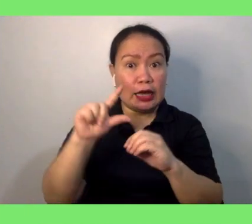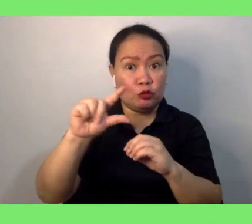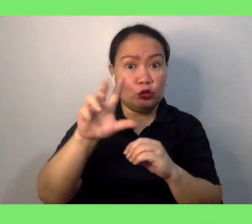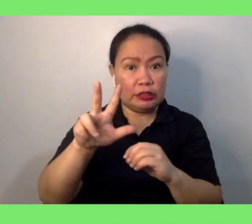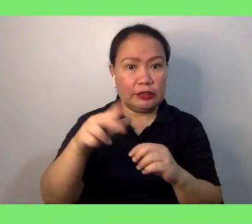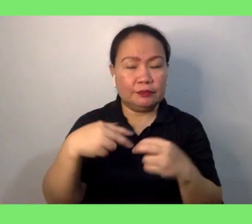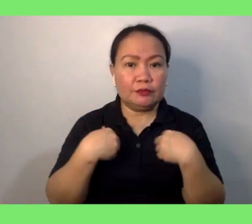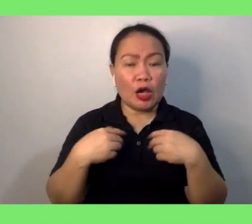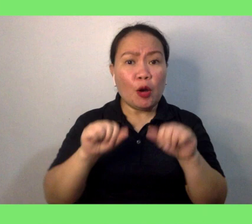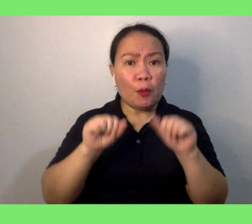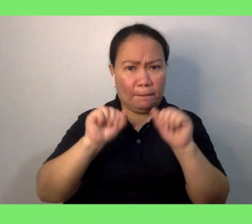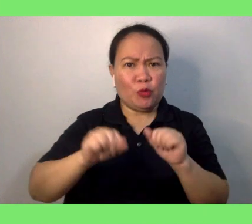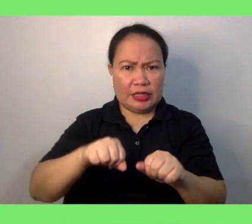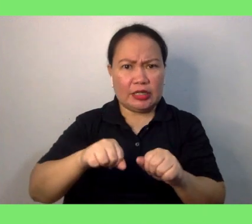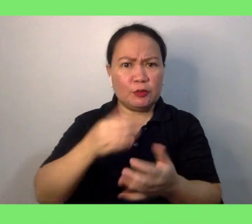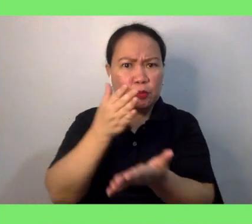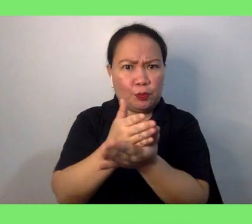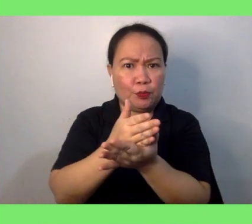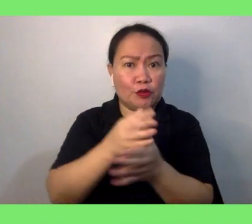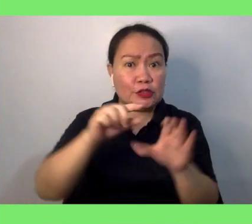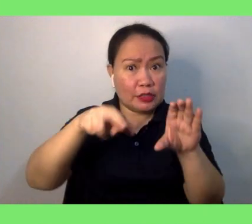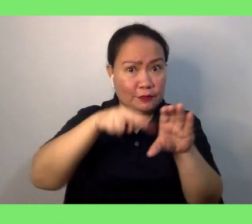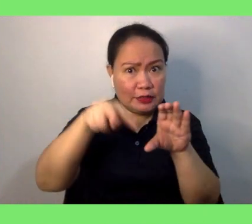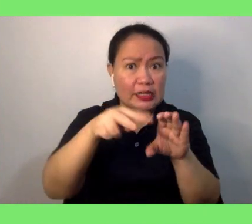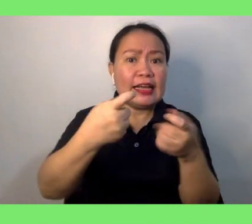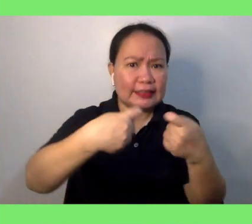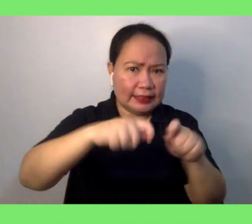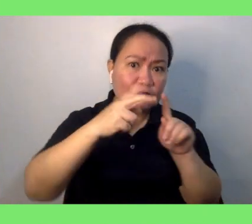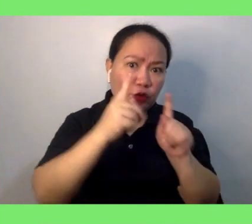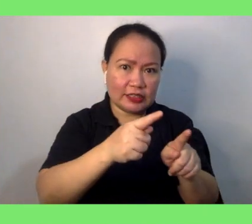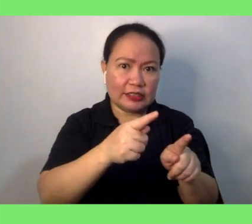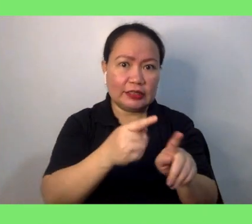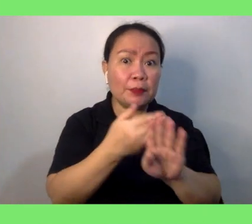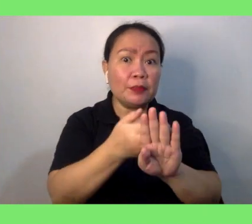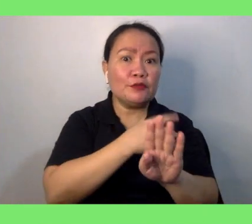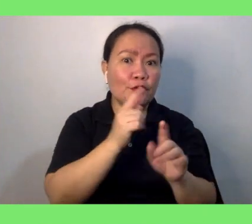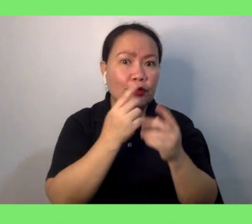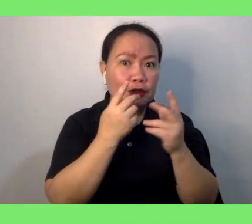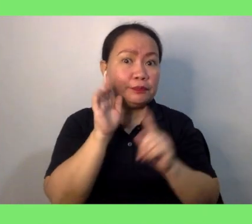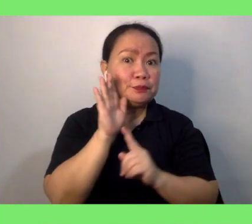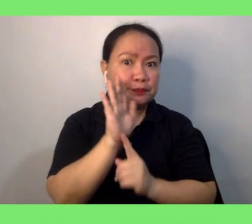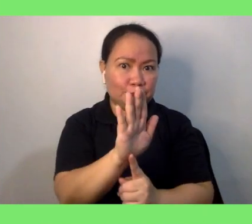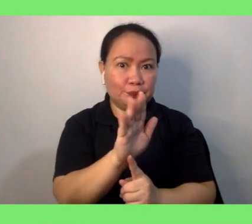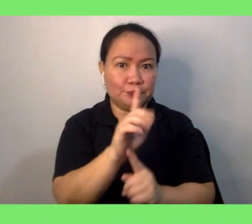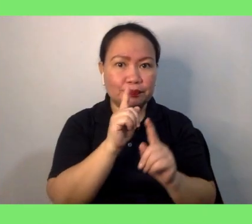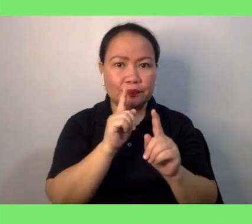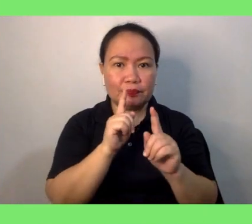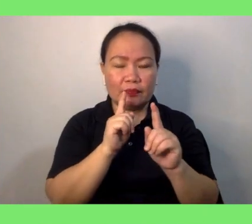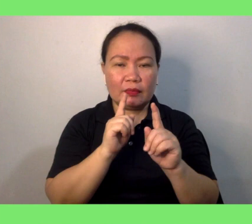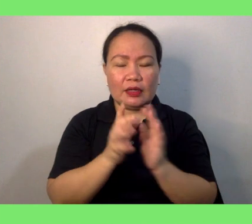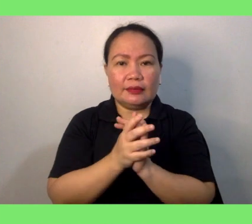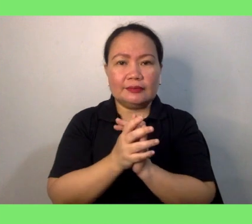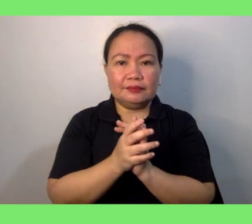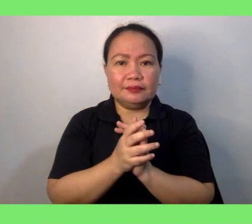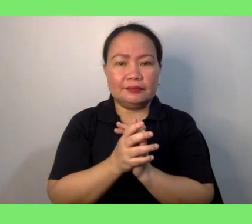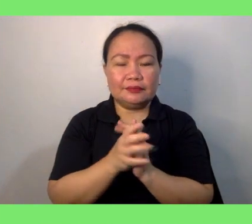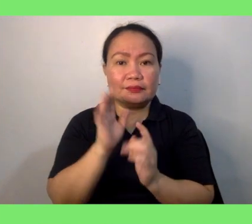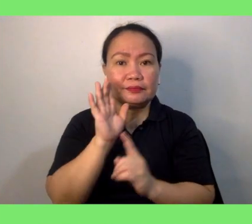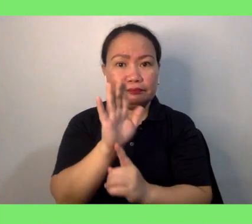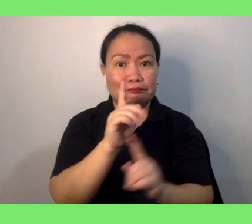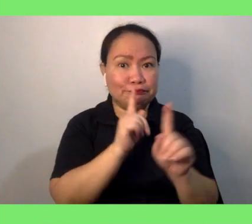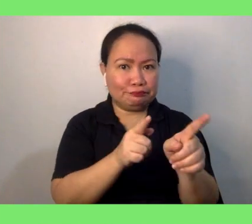yung video para mag-try kang sumagot bago mo makita yung sagot dito sa ating